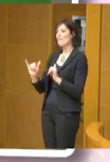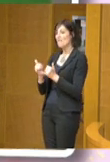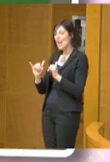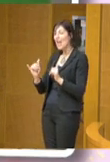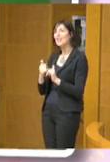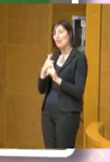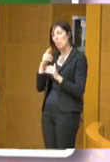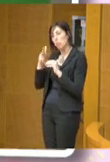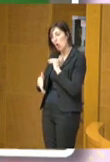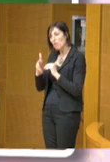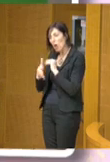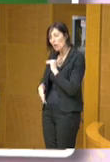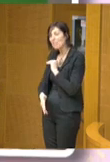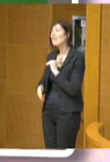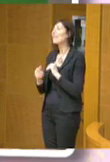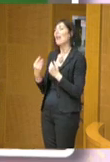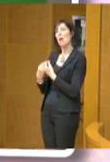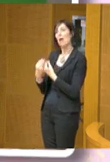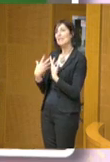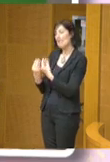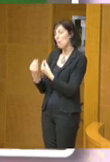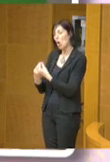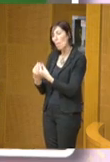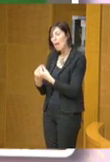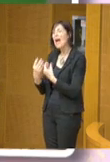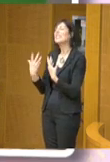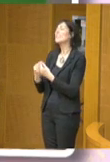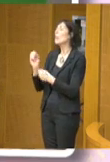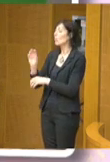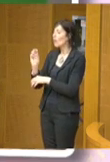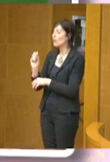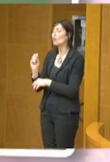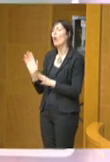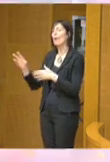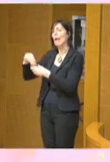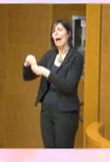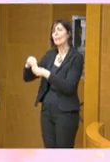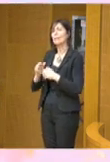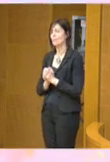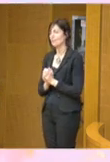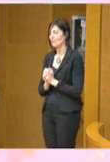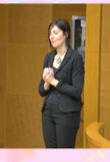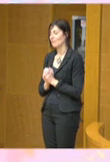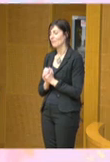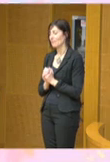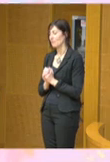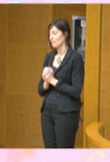divertente approfondirla con i miei compagni e con i professori all'interno della classe.